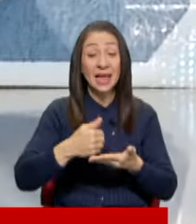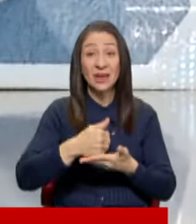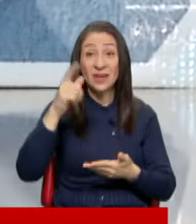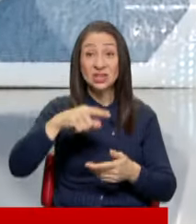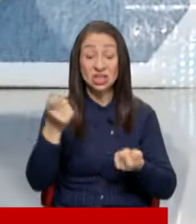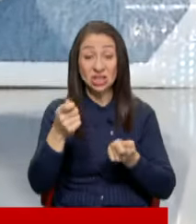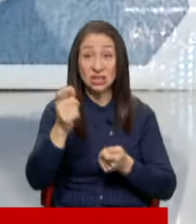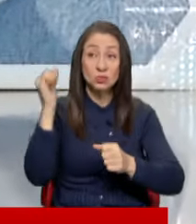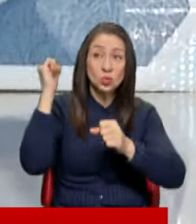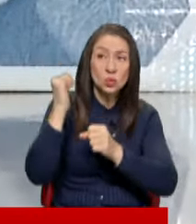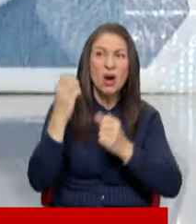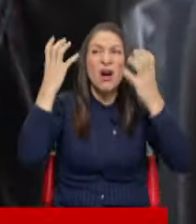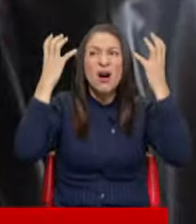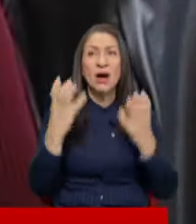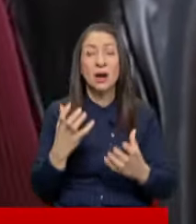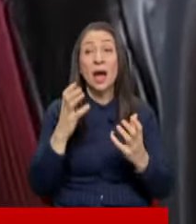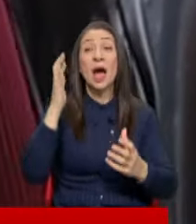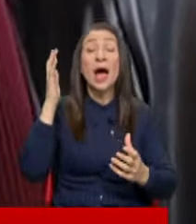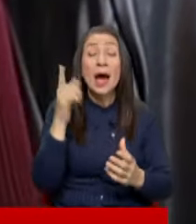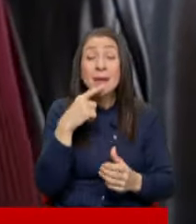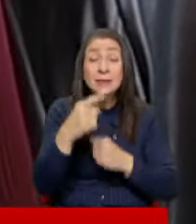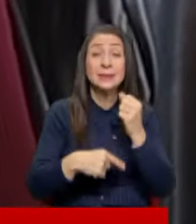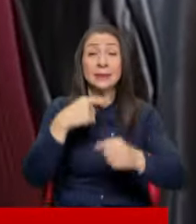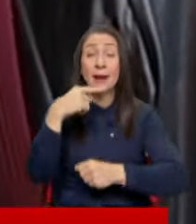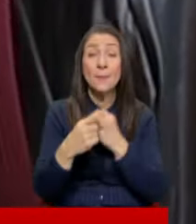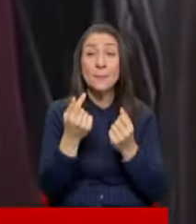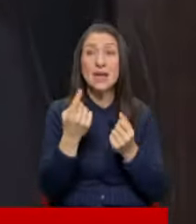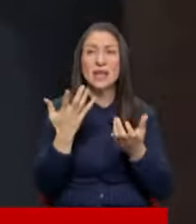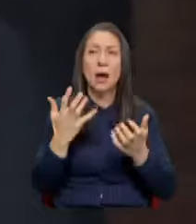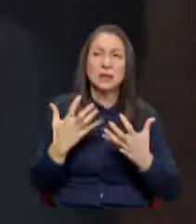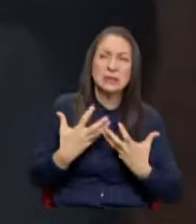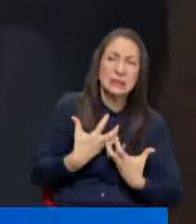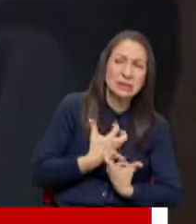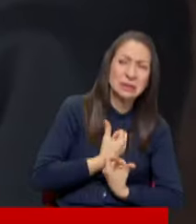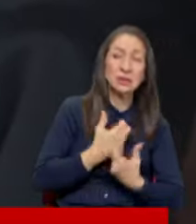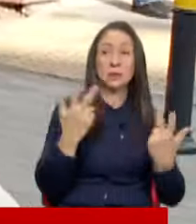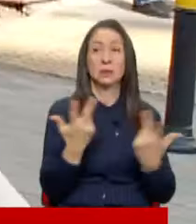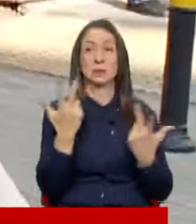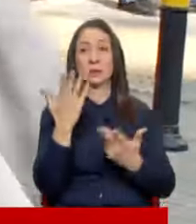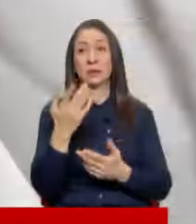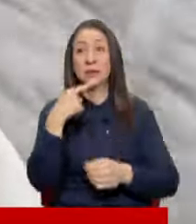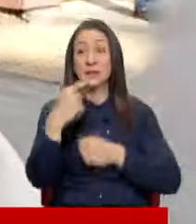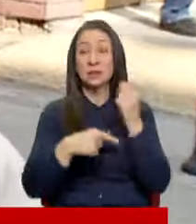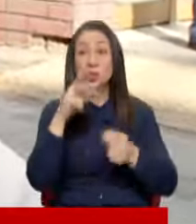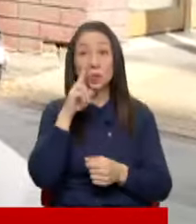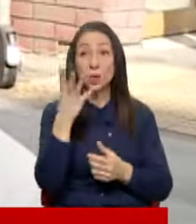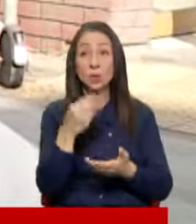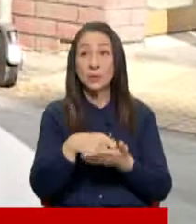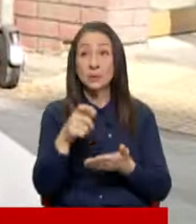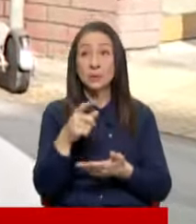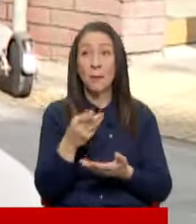çalışanların sırtında ağır bir yük Her geçen yıl da biraz daha eziliyorlar o yükün altında yıl sonunda ne oluyor